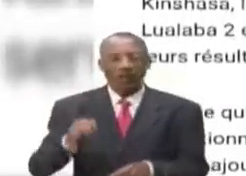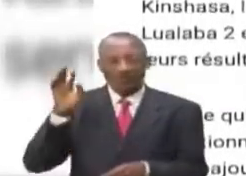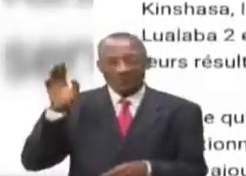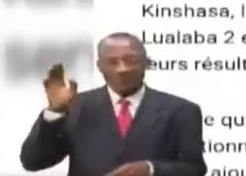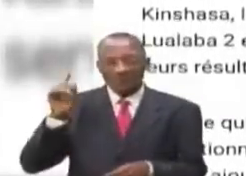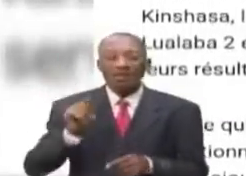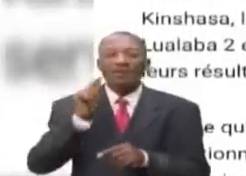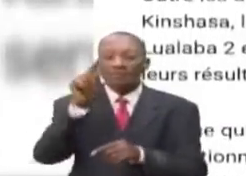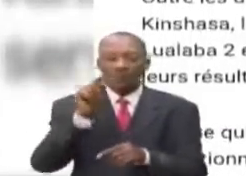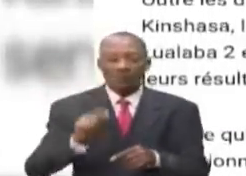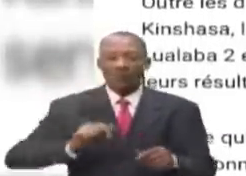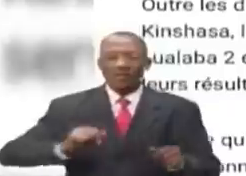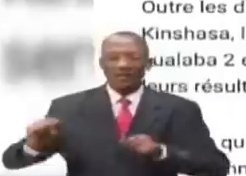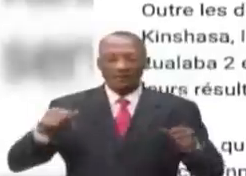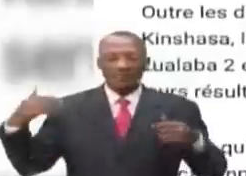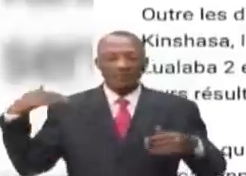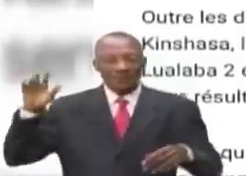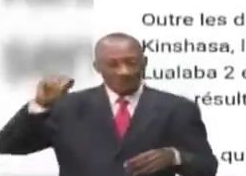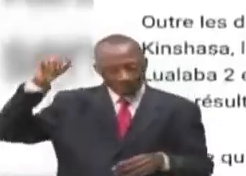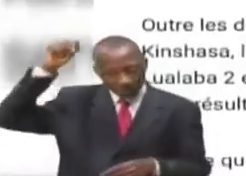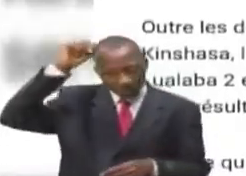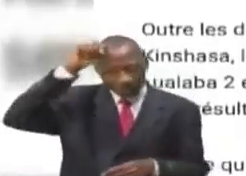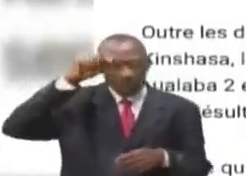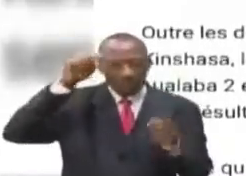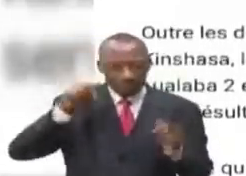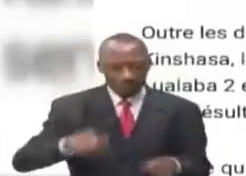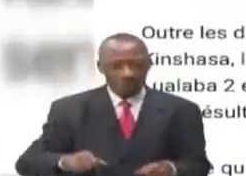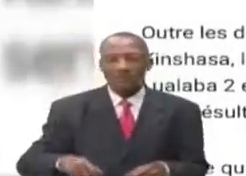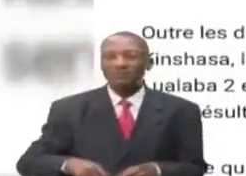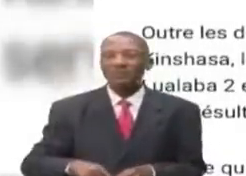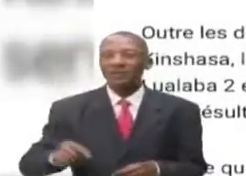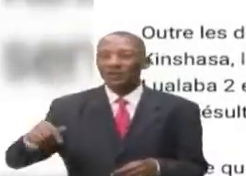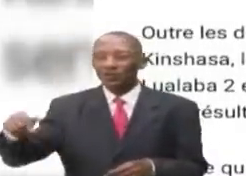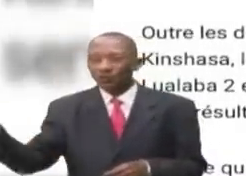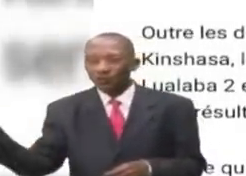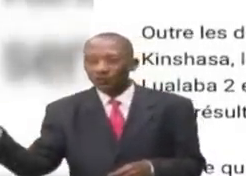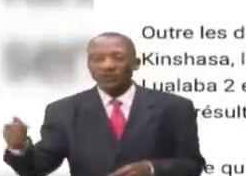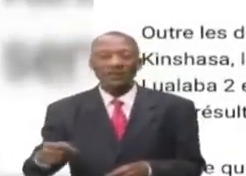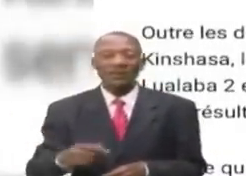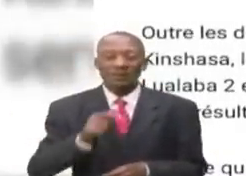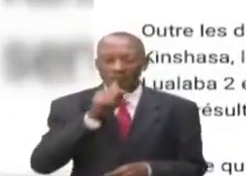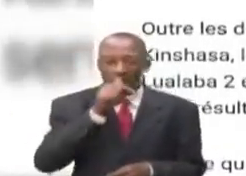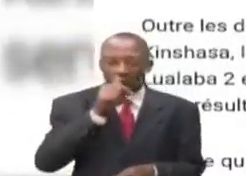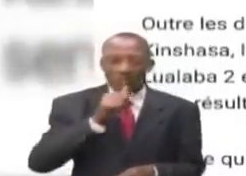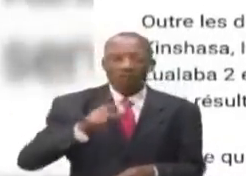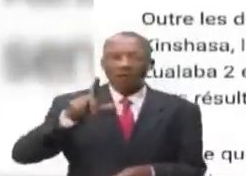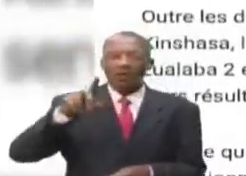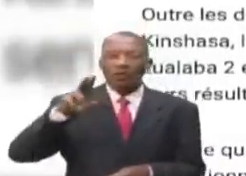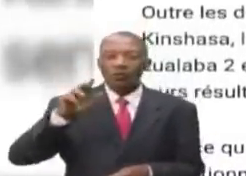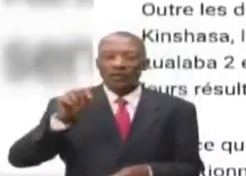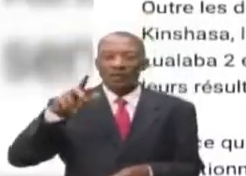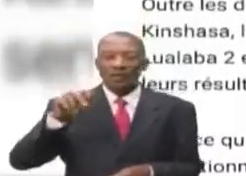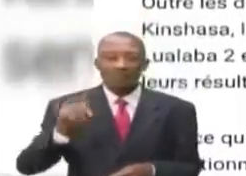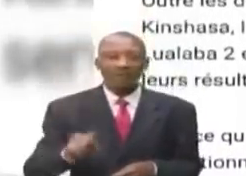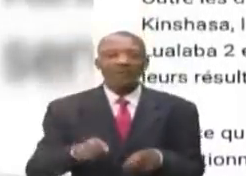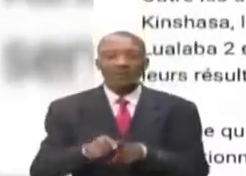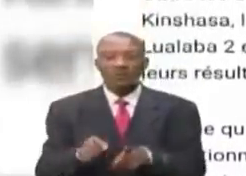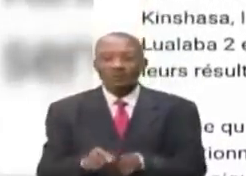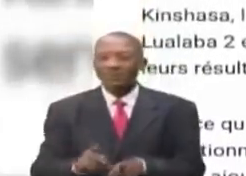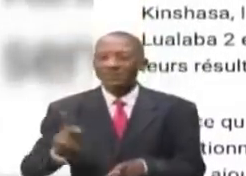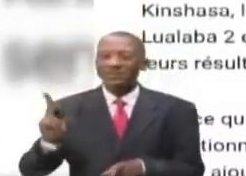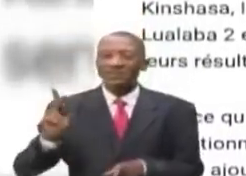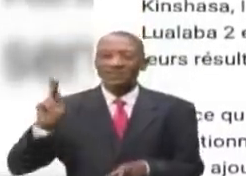ville de Kinshasa, les finalistes de Kwango 1, Maïndoumbe 2, Lualaba 2 et Kasaï Oriental